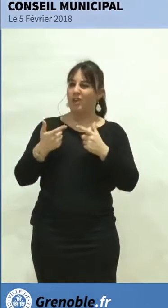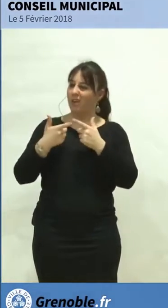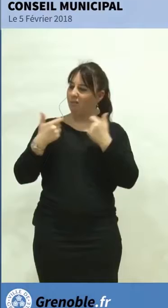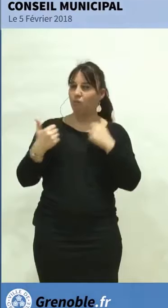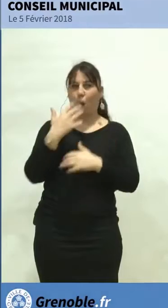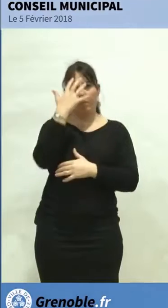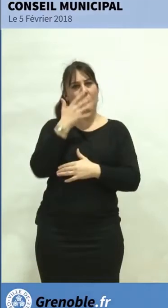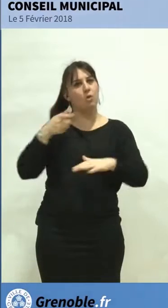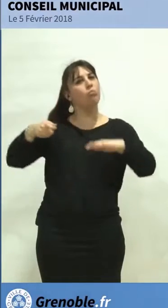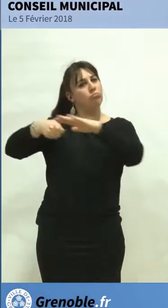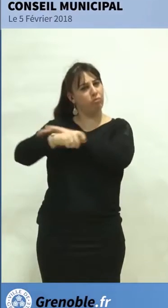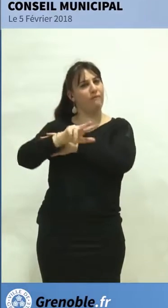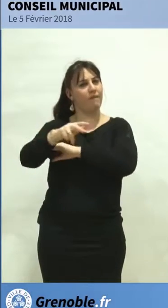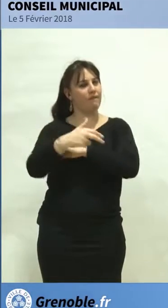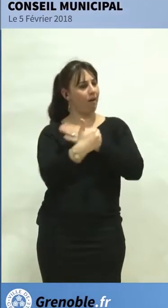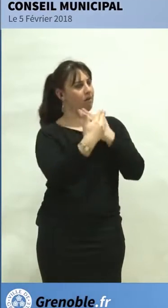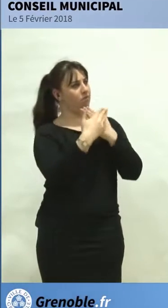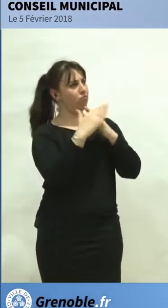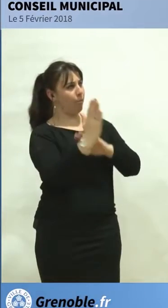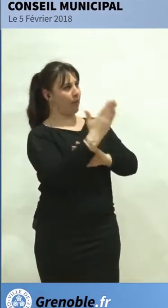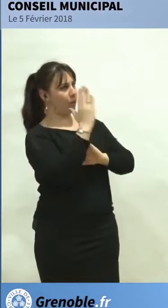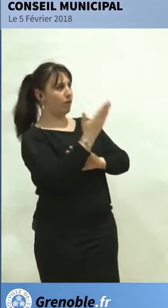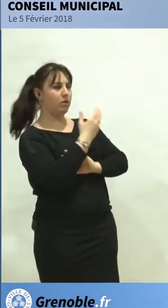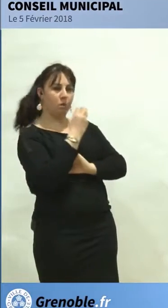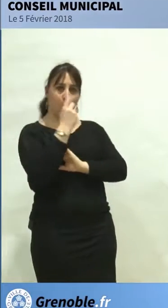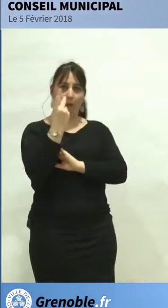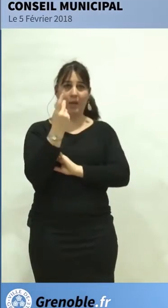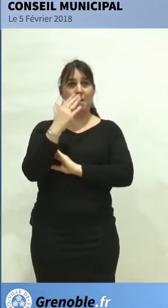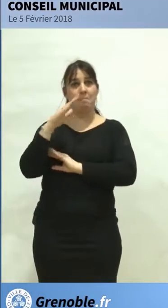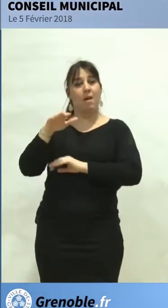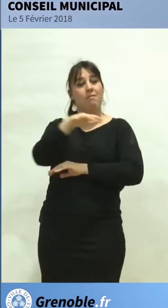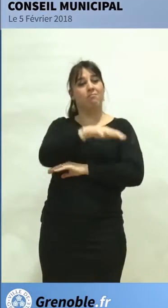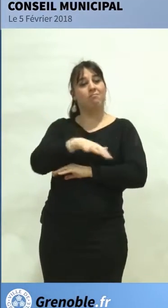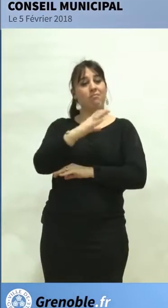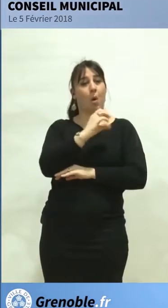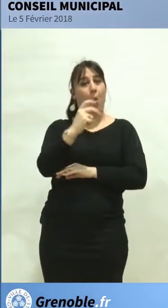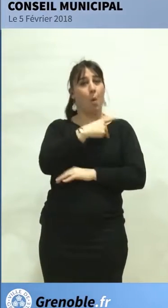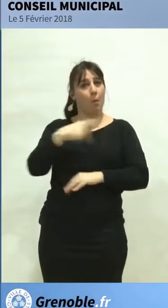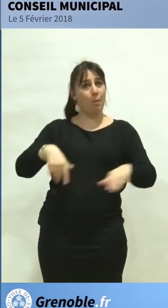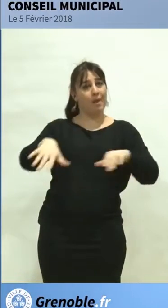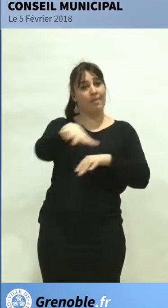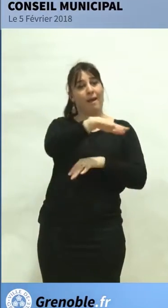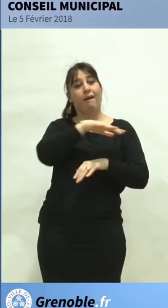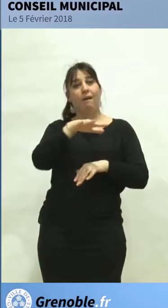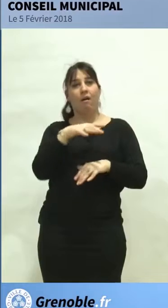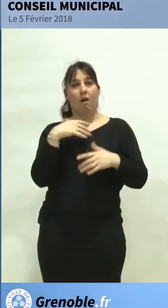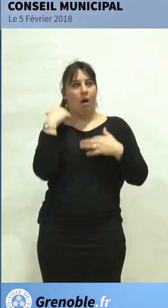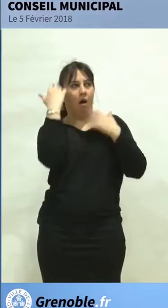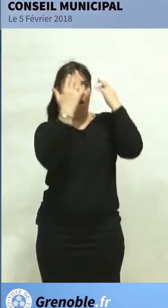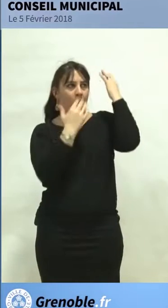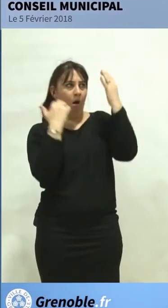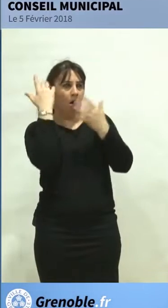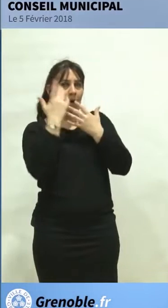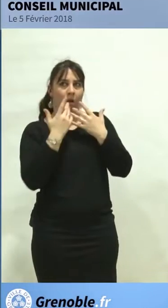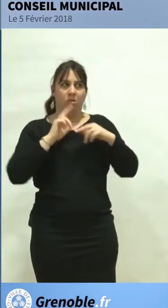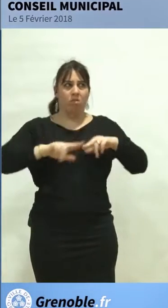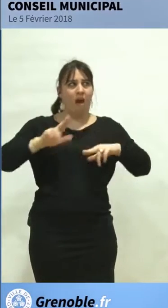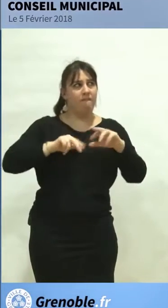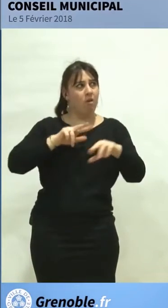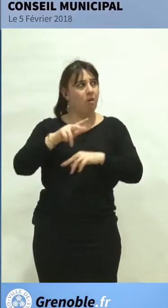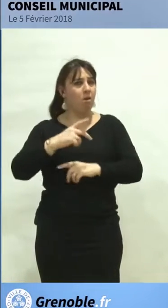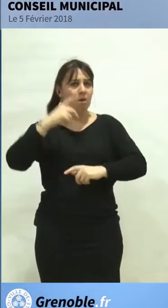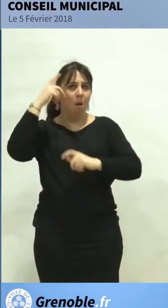rappelés, mais malgré tout, les copropriétaires vous ont fait part de leurs inquiétudes quant au coût des travaux et